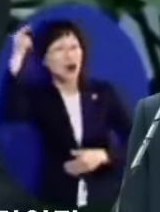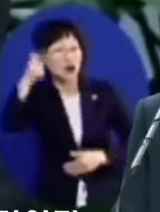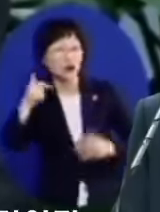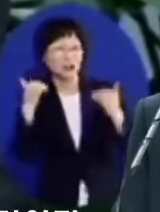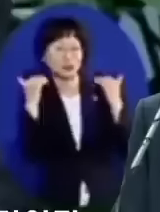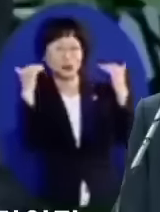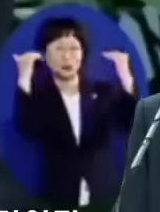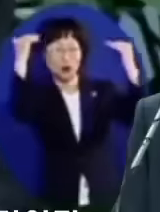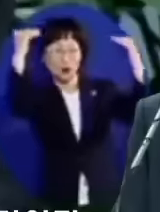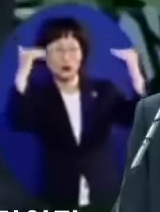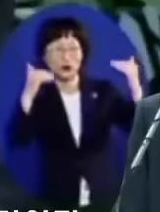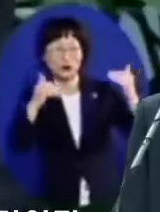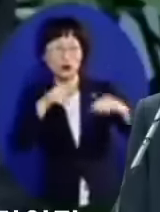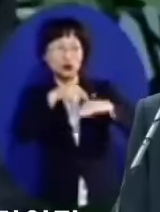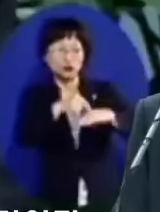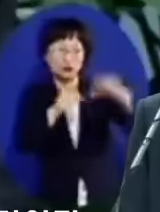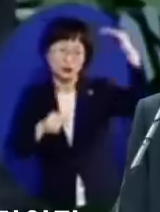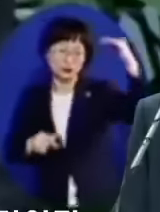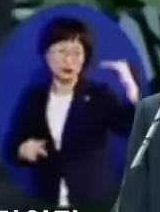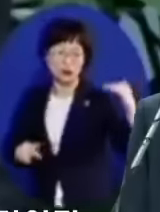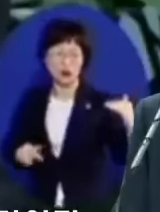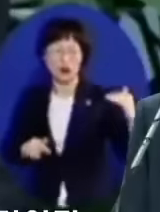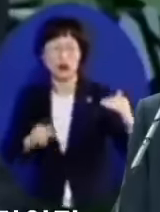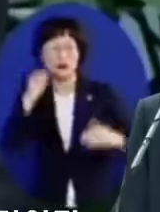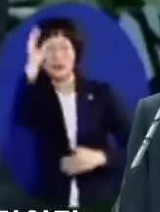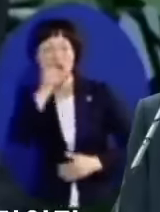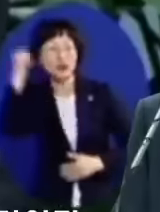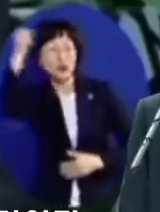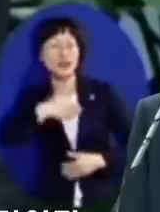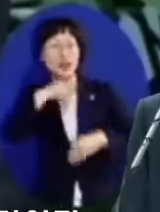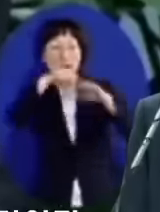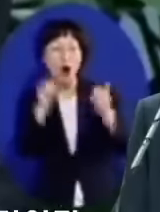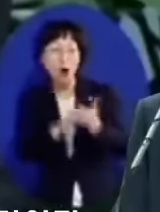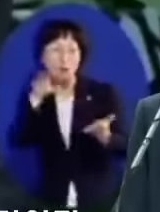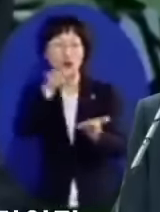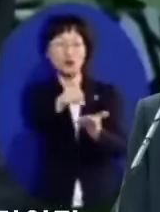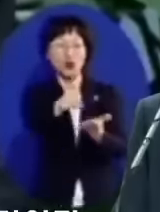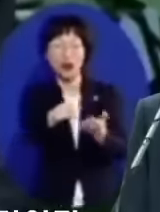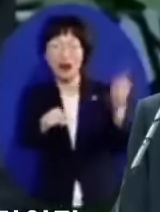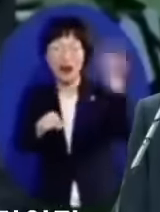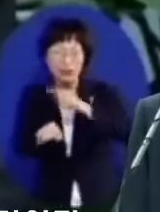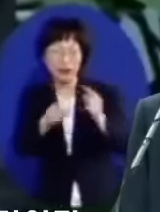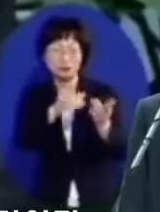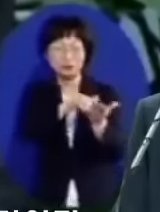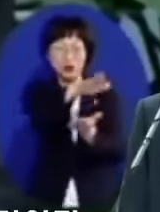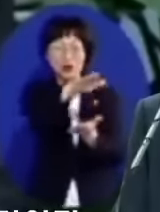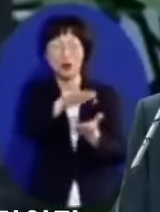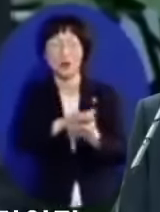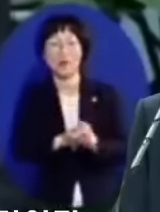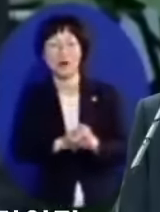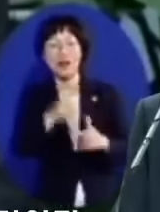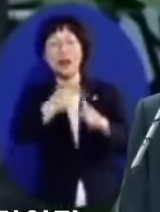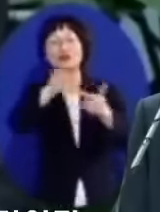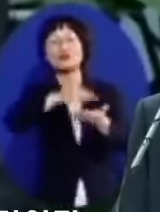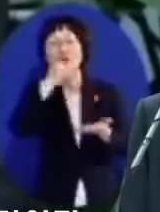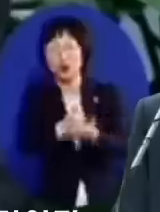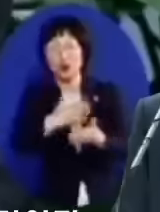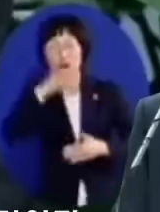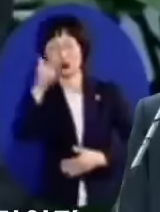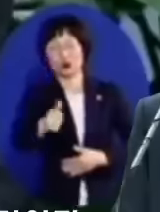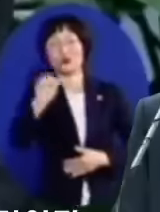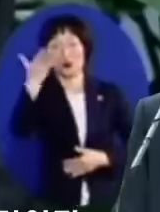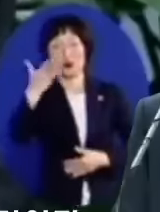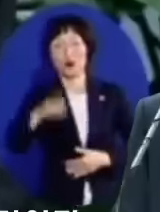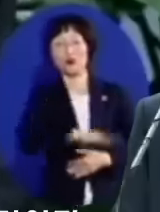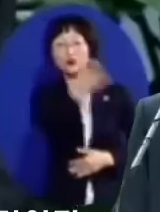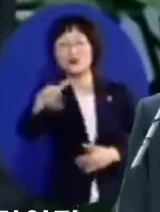자라고 육을 자꾸 죽이고 성령이 우리 마음을 더 점령하고 악령을 자꾸 쫓아내고 예수 그리스도가 주인이 되고